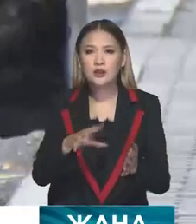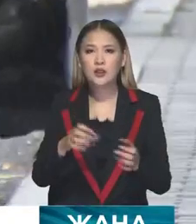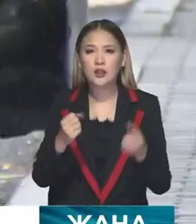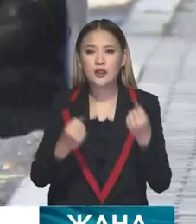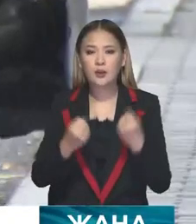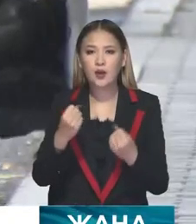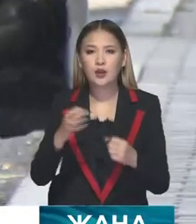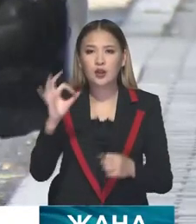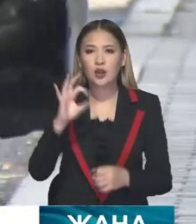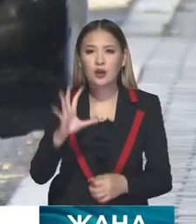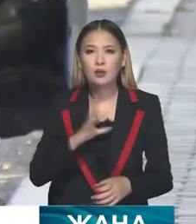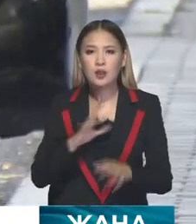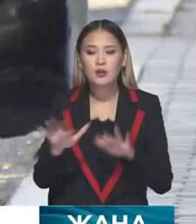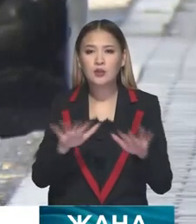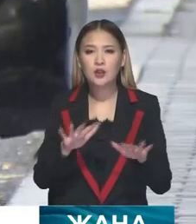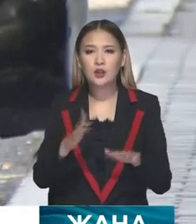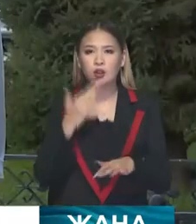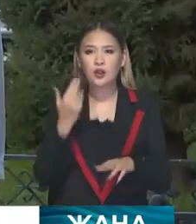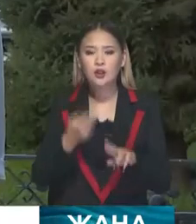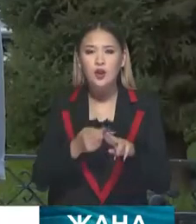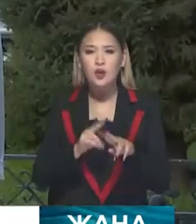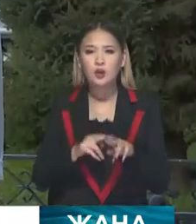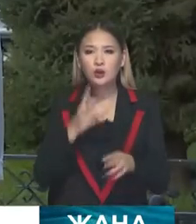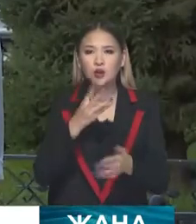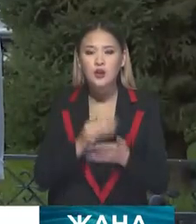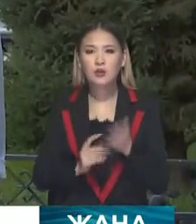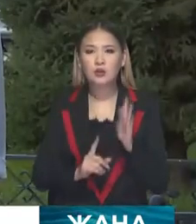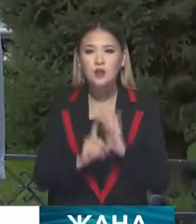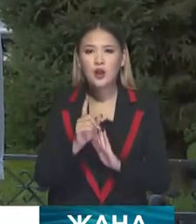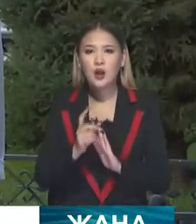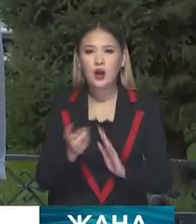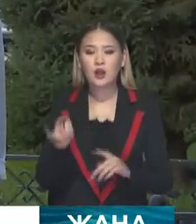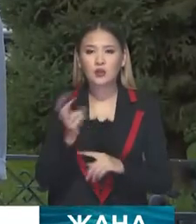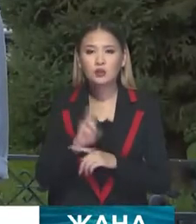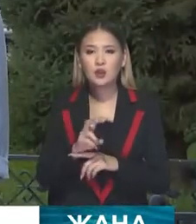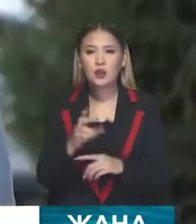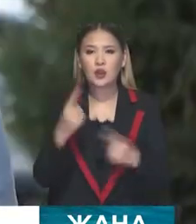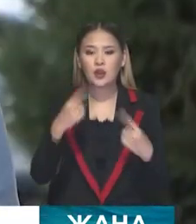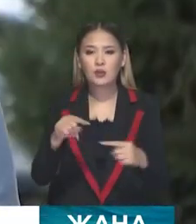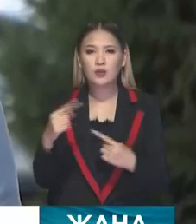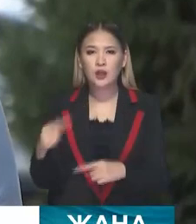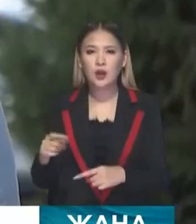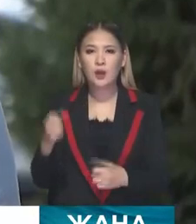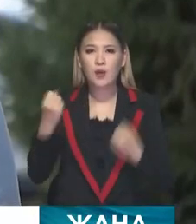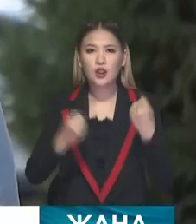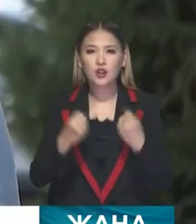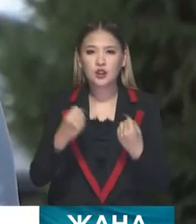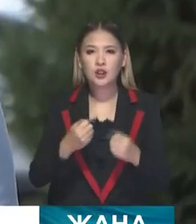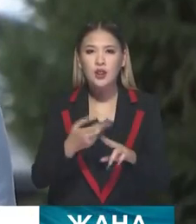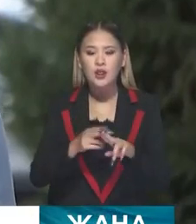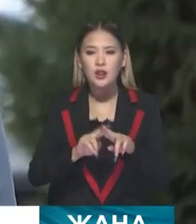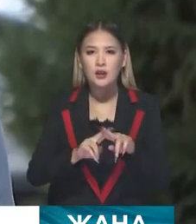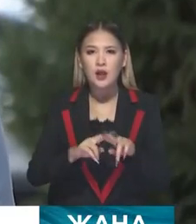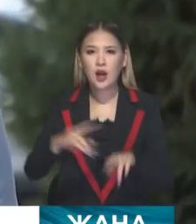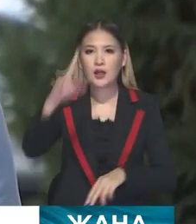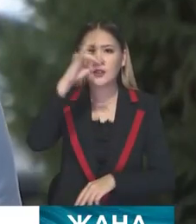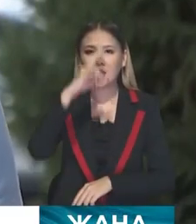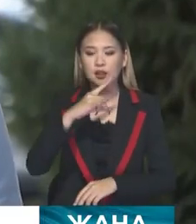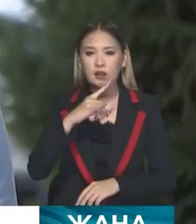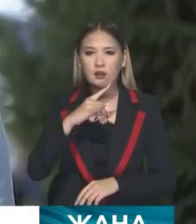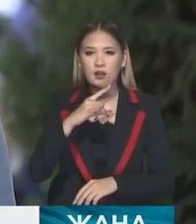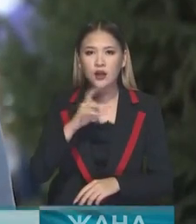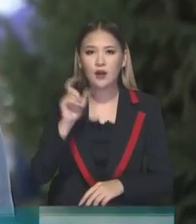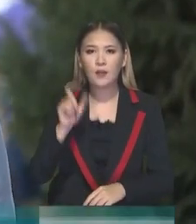тізгіндегендер еркін қимылдай береді. Бірақ өзі мінуге алынған болса, онда талап басқаша. Автокөлік құралының егесі, мәселен,